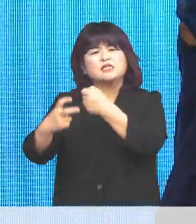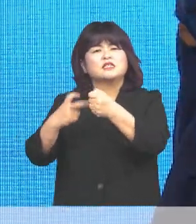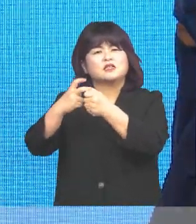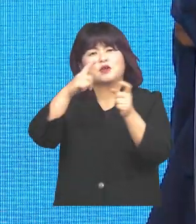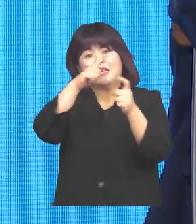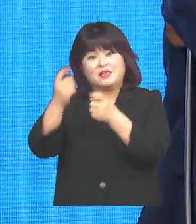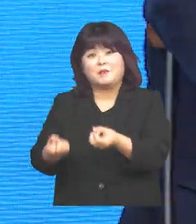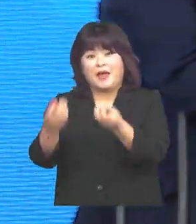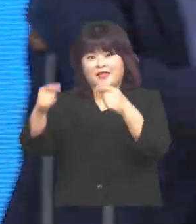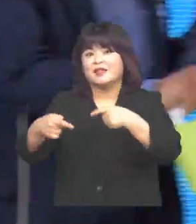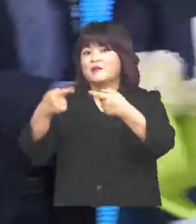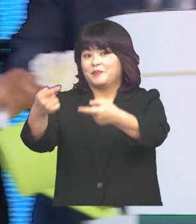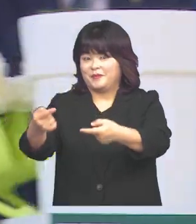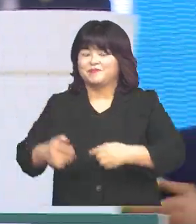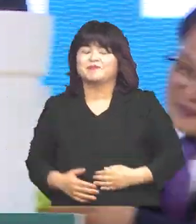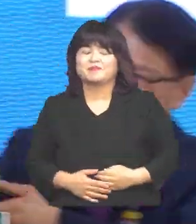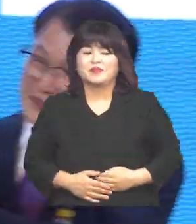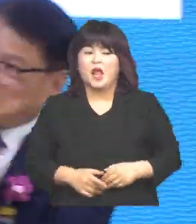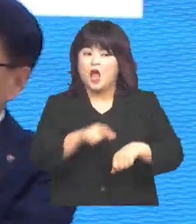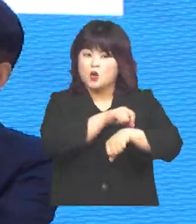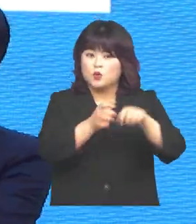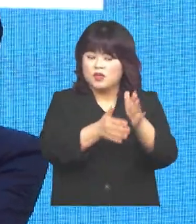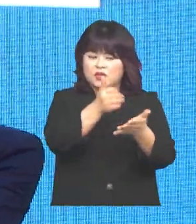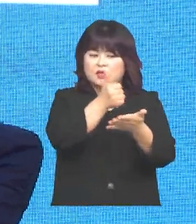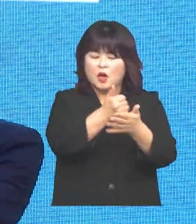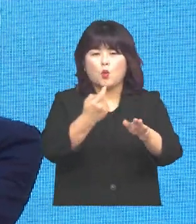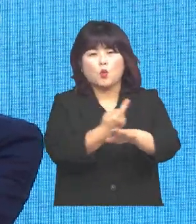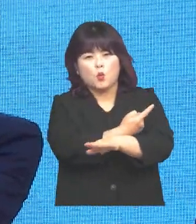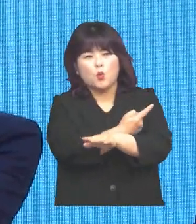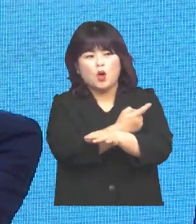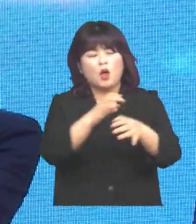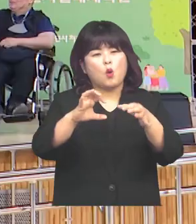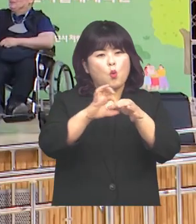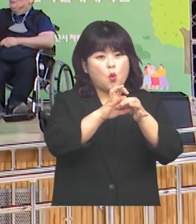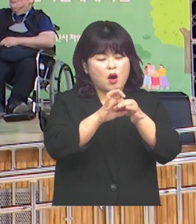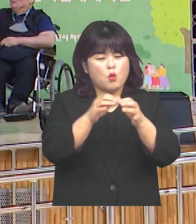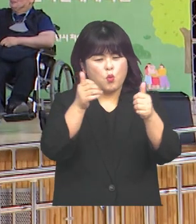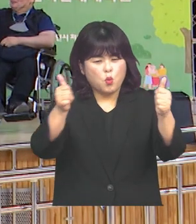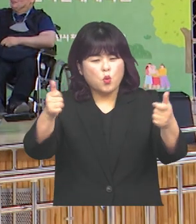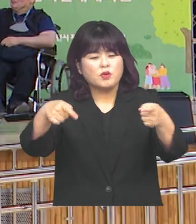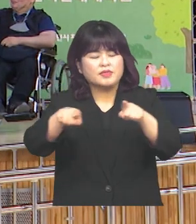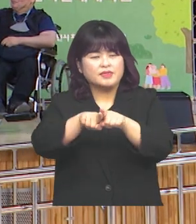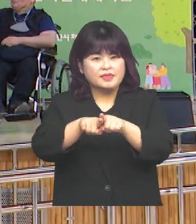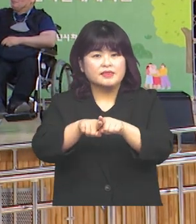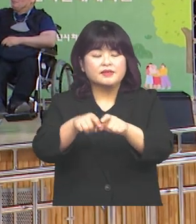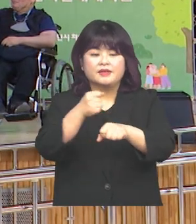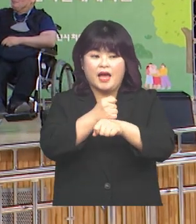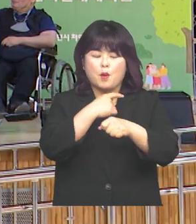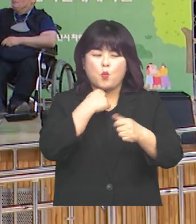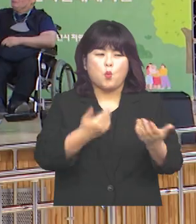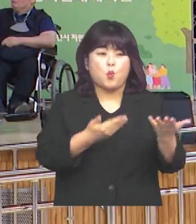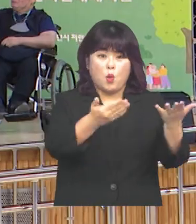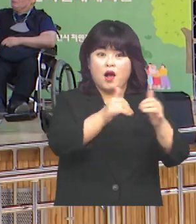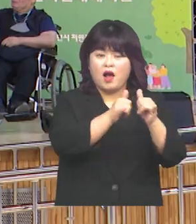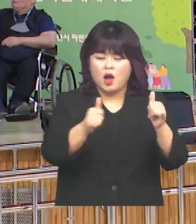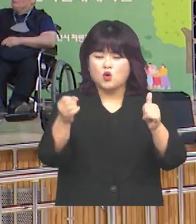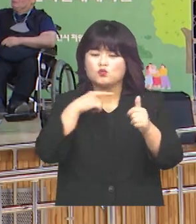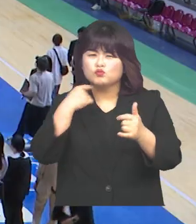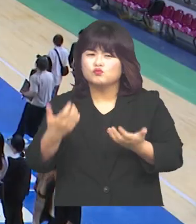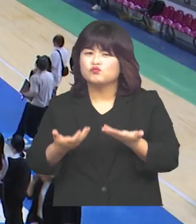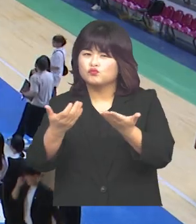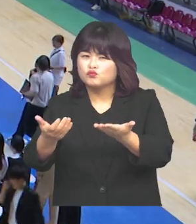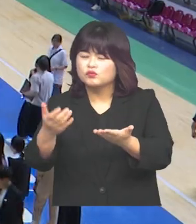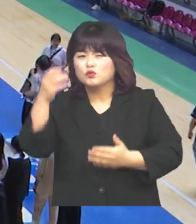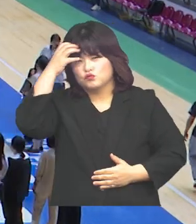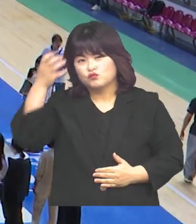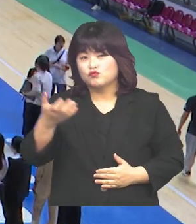기념행사에 참석했습니다. 행사는 이상일 용인특례시장을 비롯해 지역 유관기관 관계자, 자원봉사자,